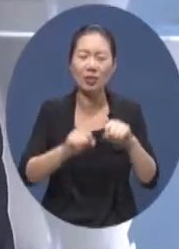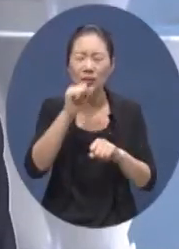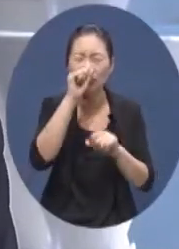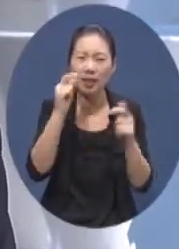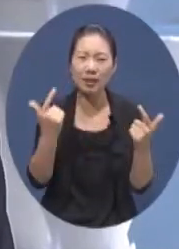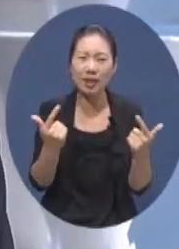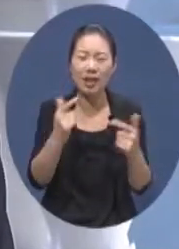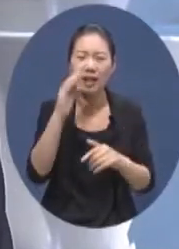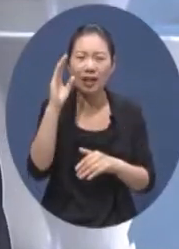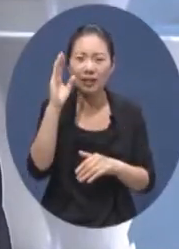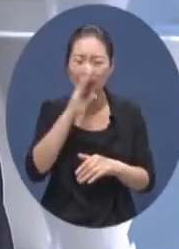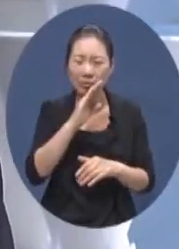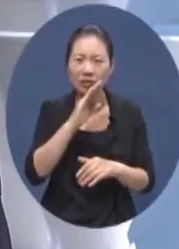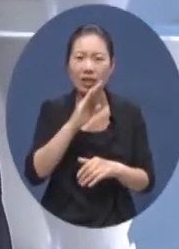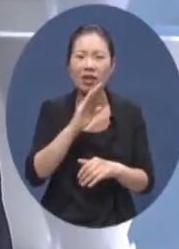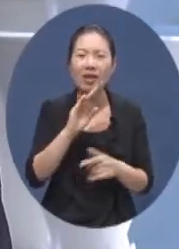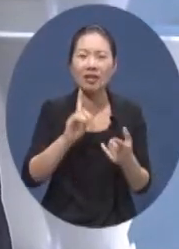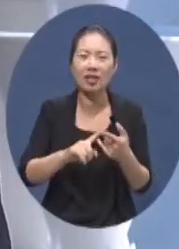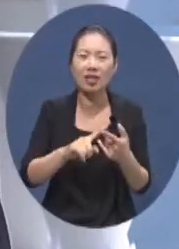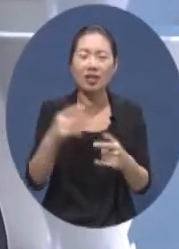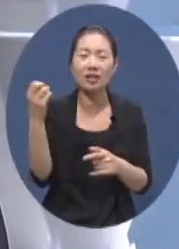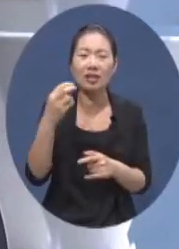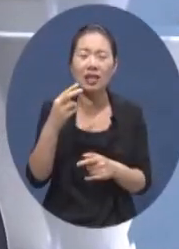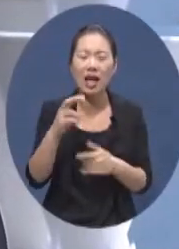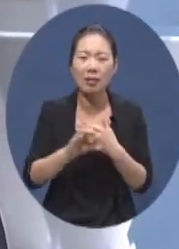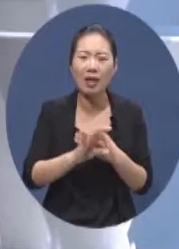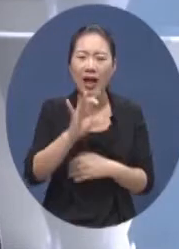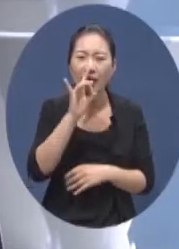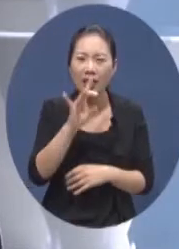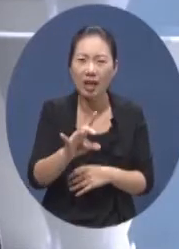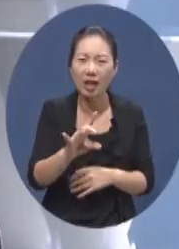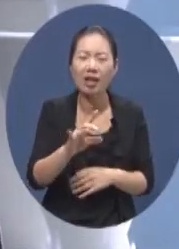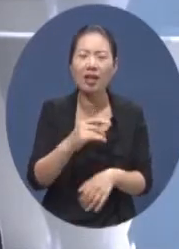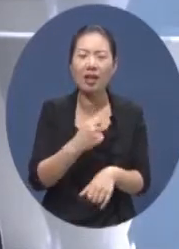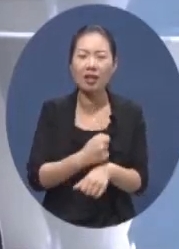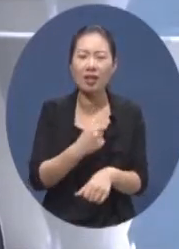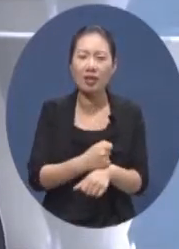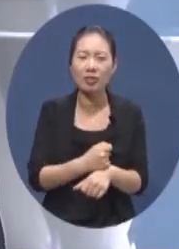좋지 않다, 나쁘지 않다, 이런 것들 다시 하면 안 된다라고